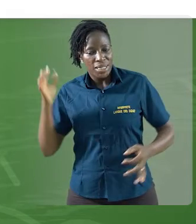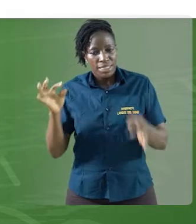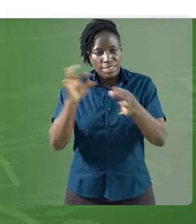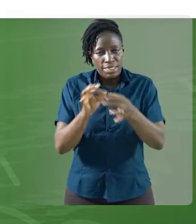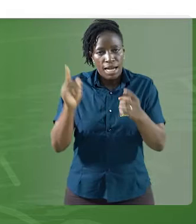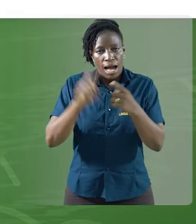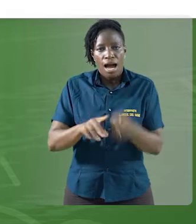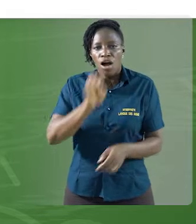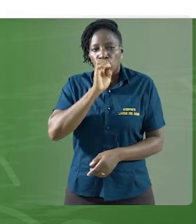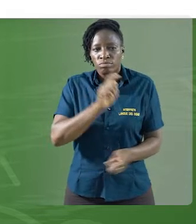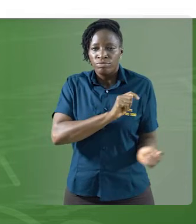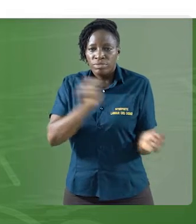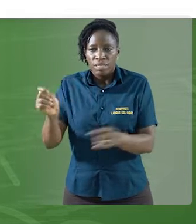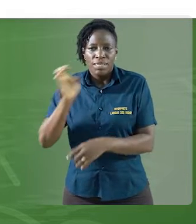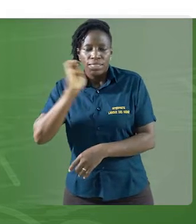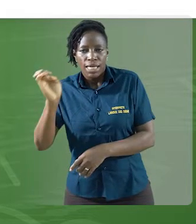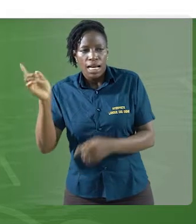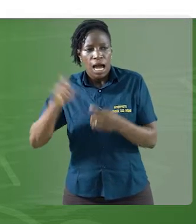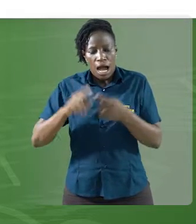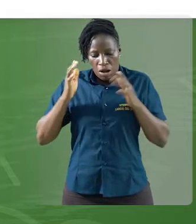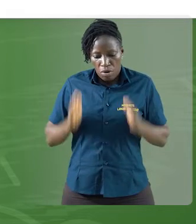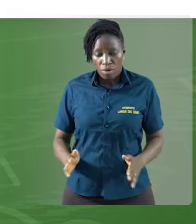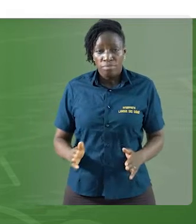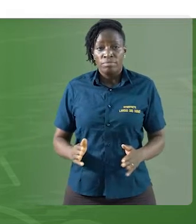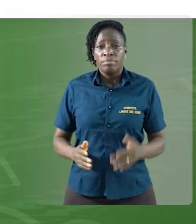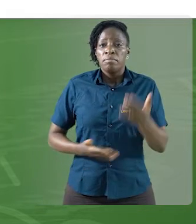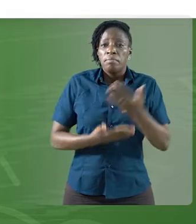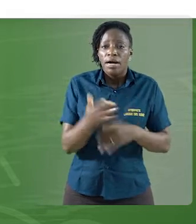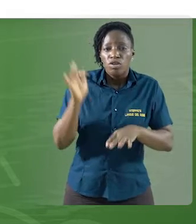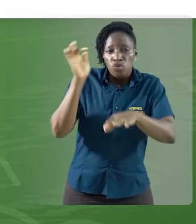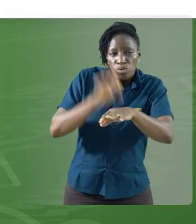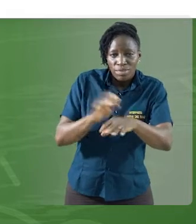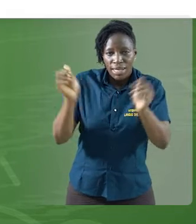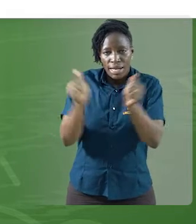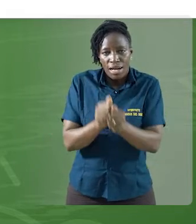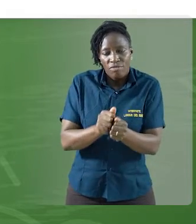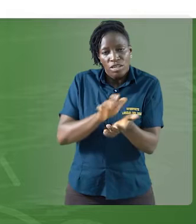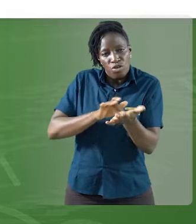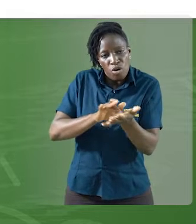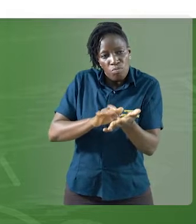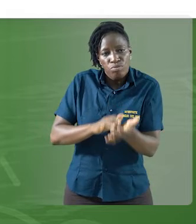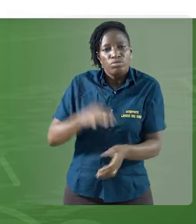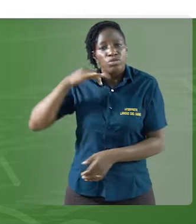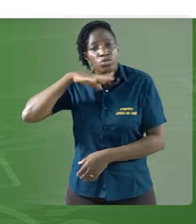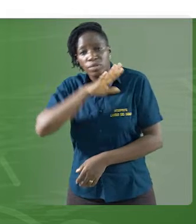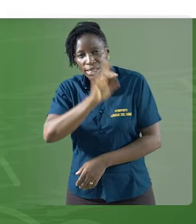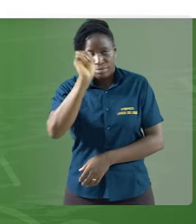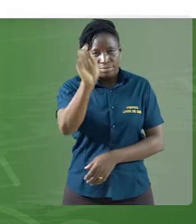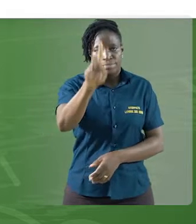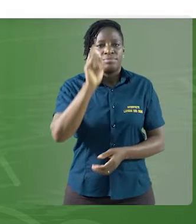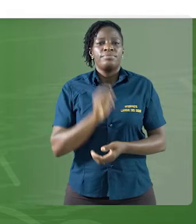à l'eau se transmettent-elles à l'homme par le contact avec des produits